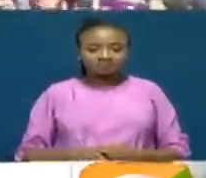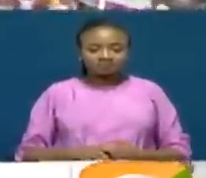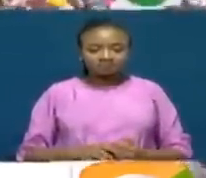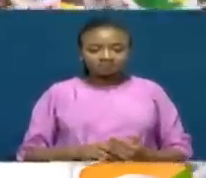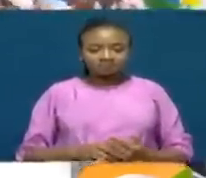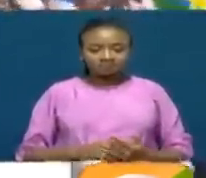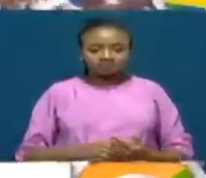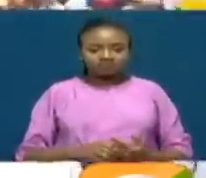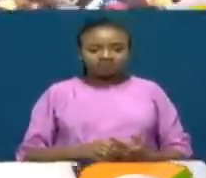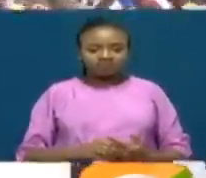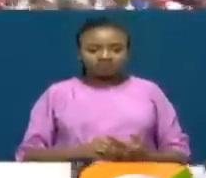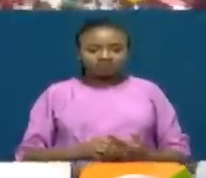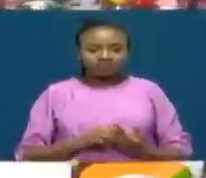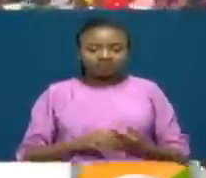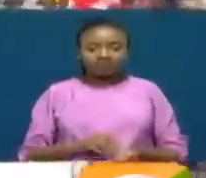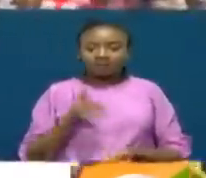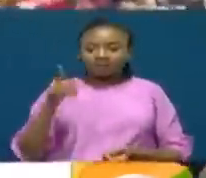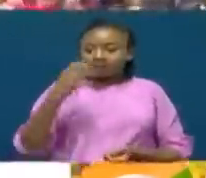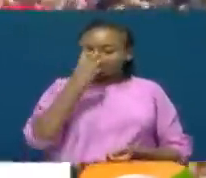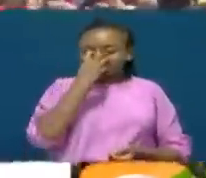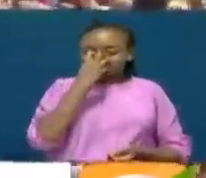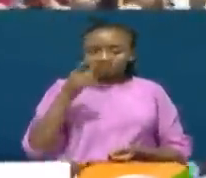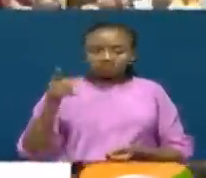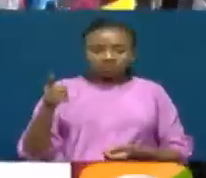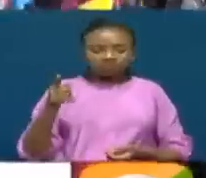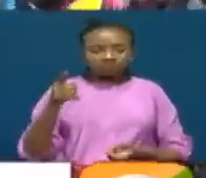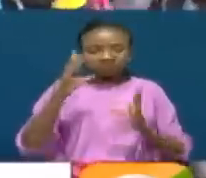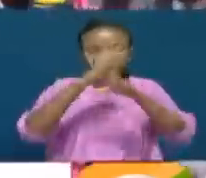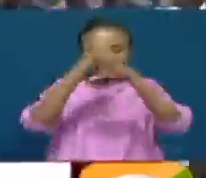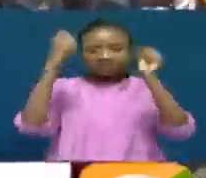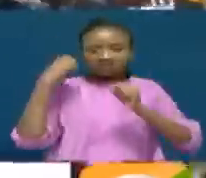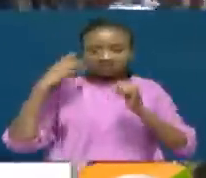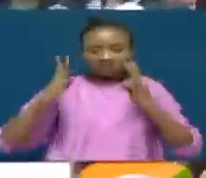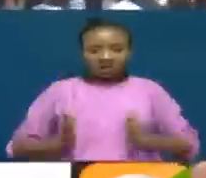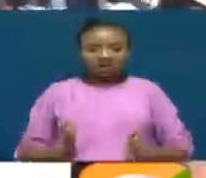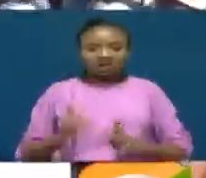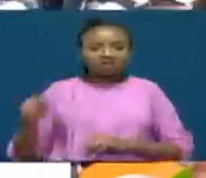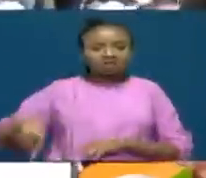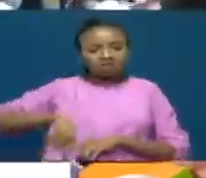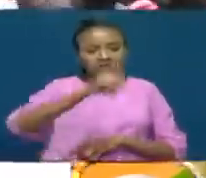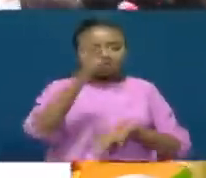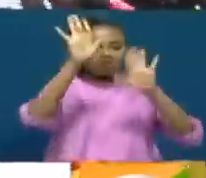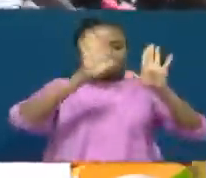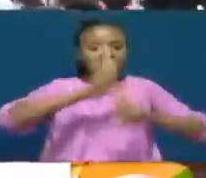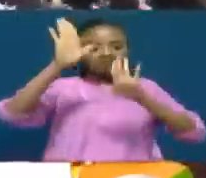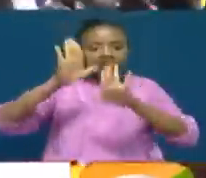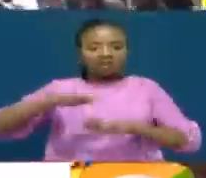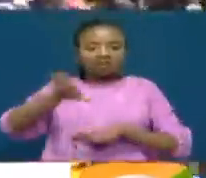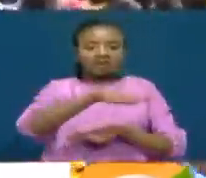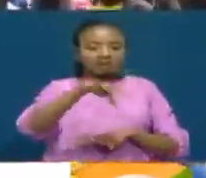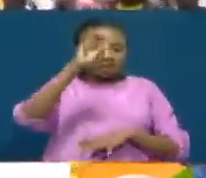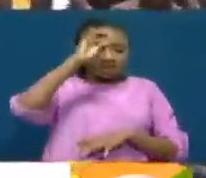Deputy President William Ruto, who is the Kenya Kwanza presidential flag bearer, led his troops on a campaign march in Kinangop in